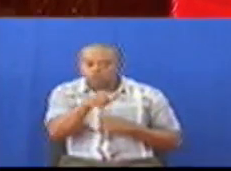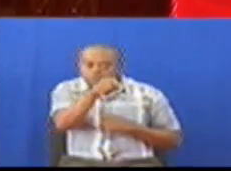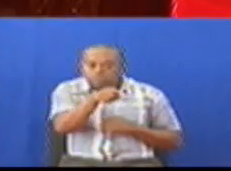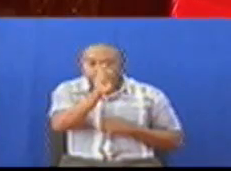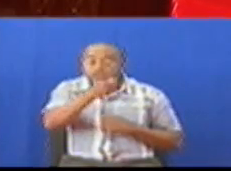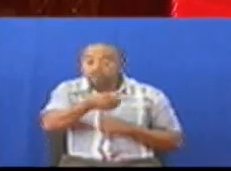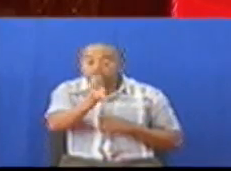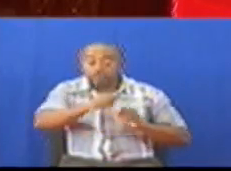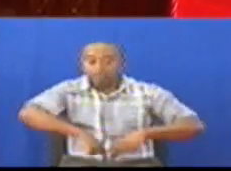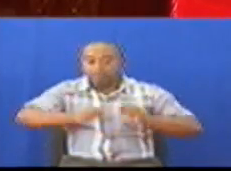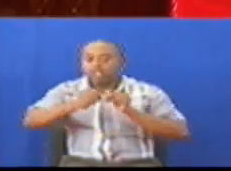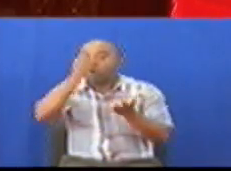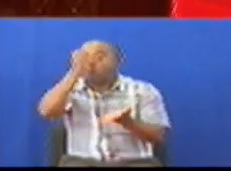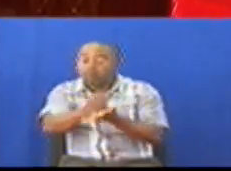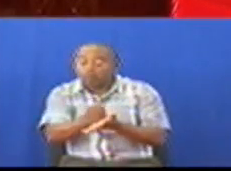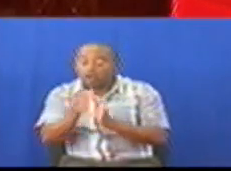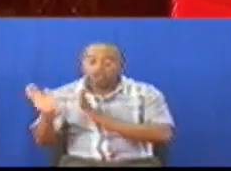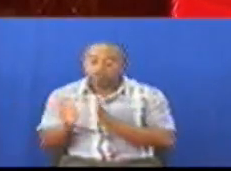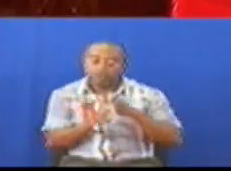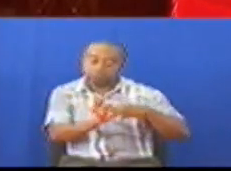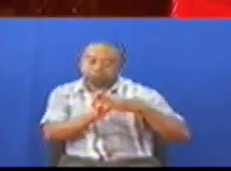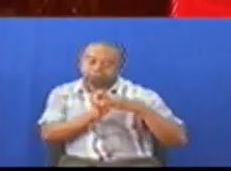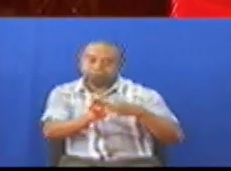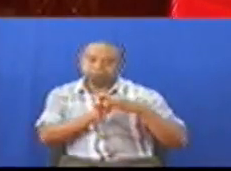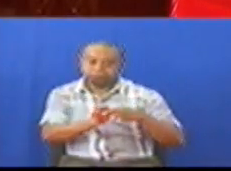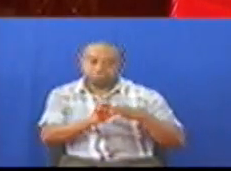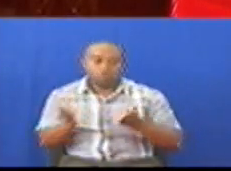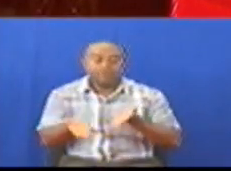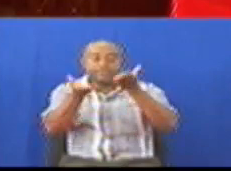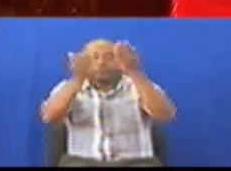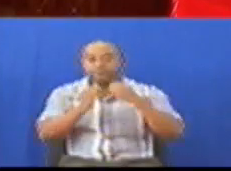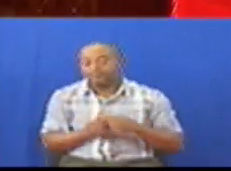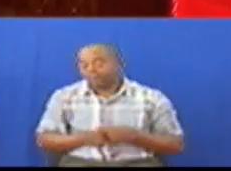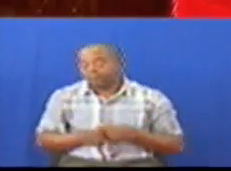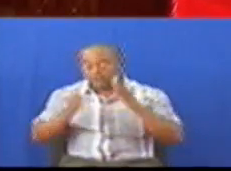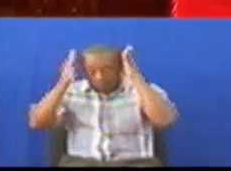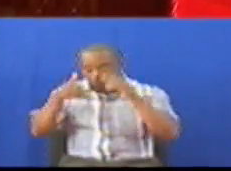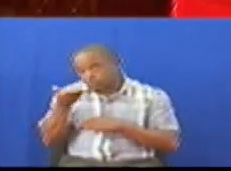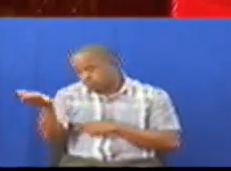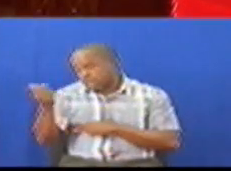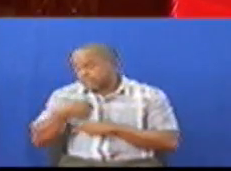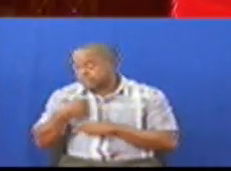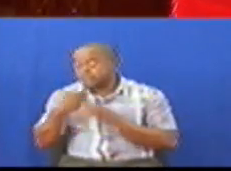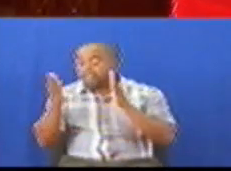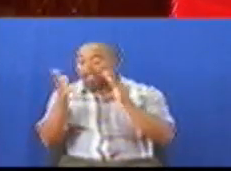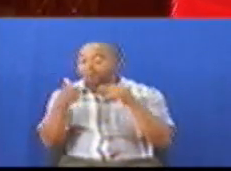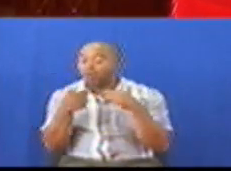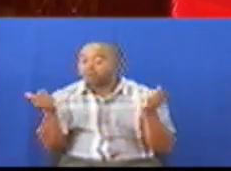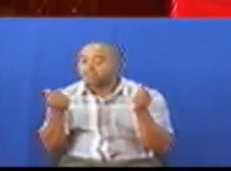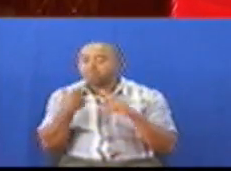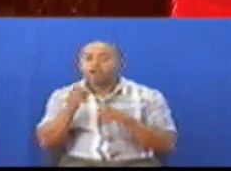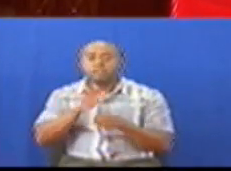mamlaka ya kuamua, kupanga na kushiriki katika mchakato mzima wa kujitetea maendeleo. Mheshimiwa Naibu Spika, kandarasi ya upinzani mara zote imekuwa ikishauri